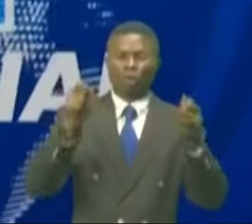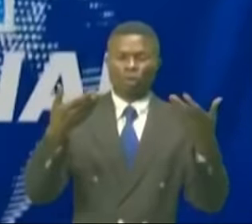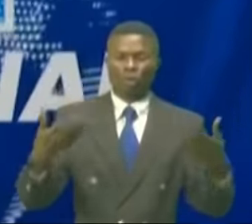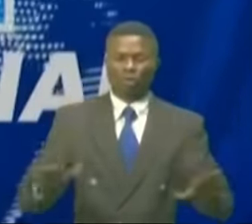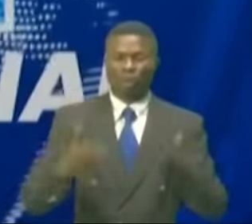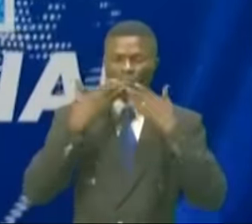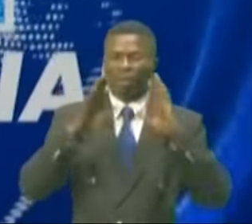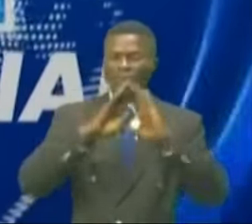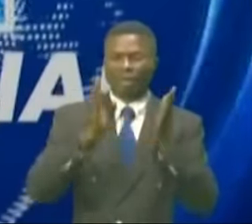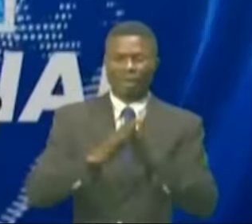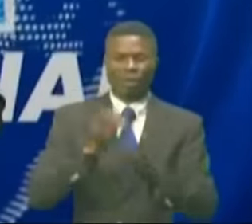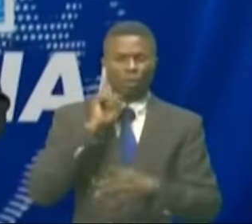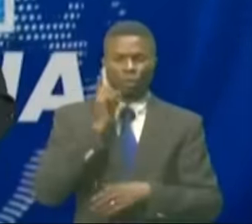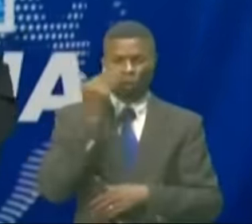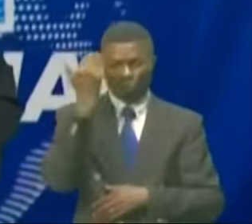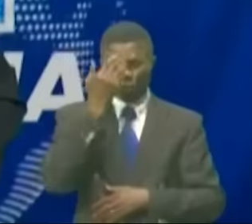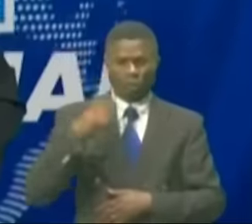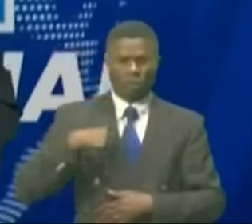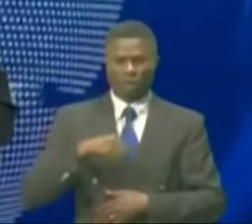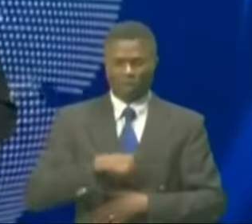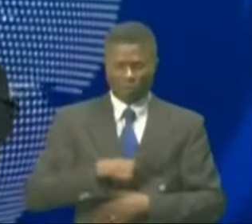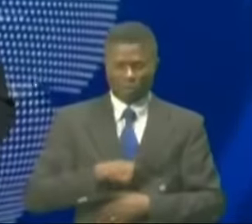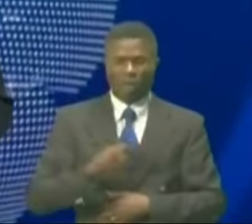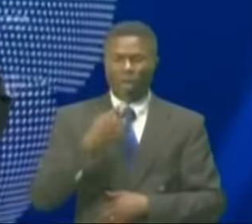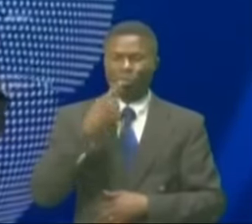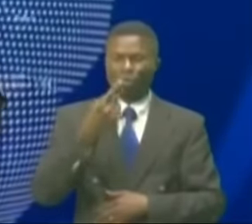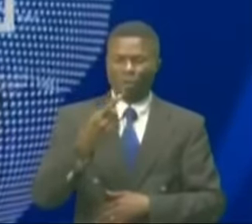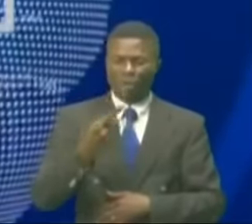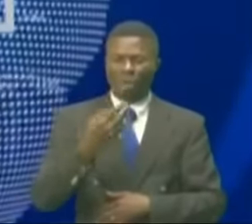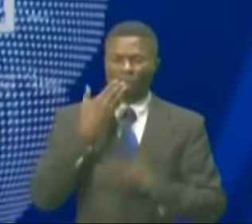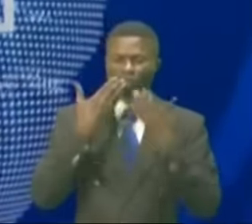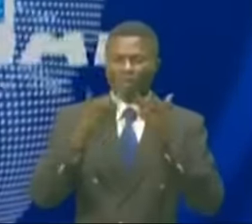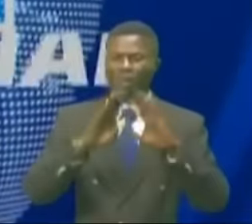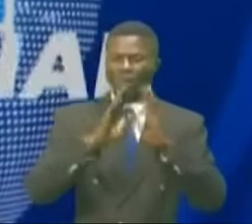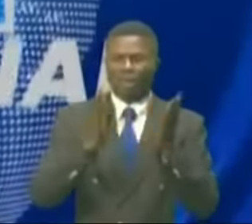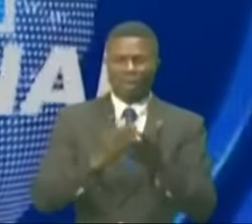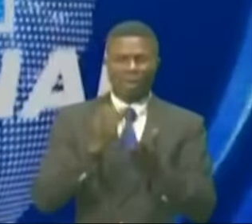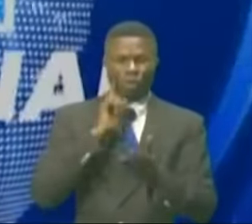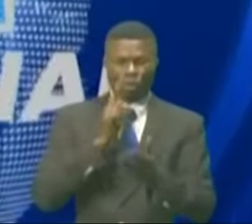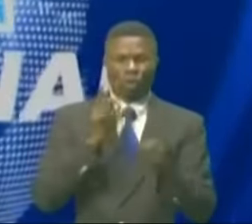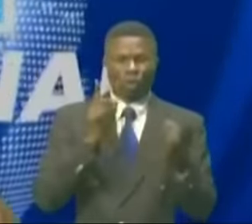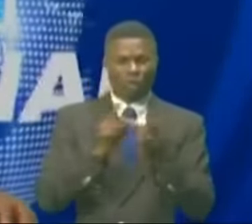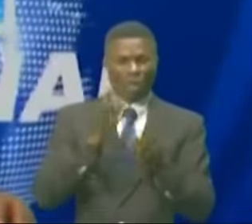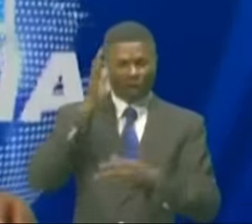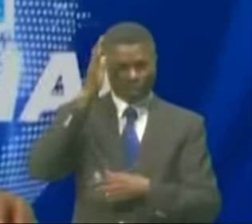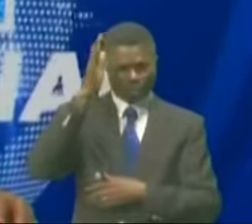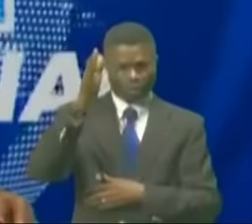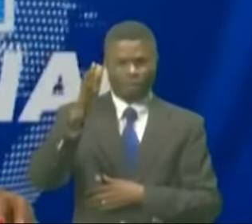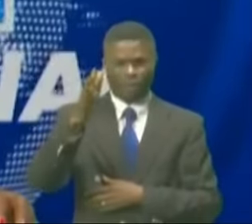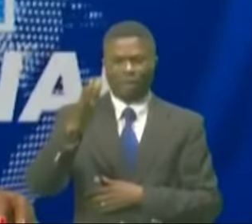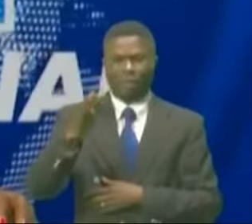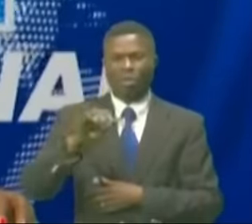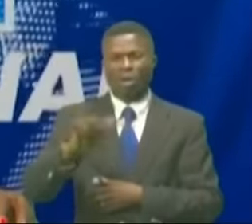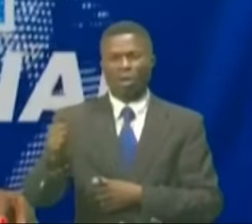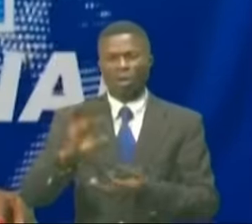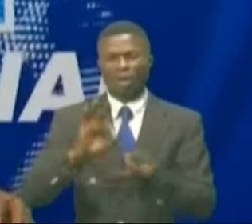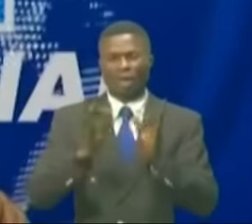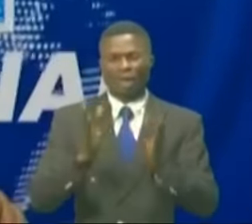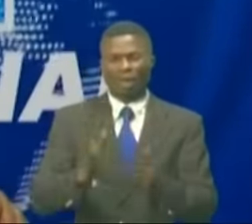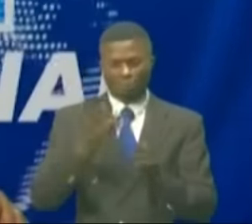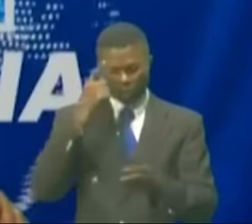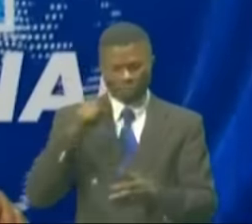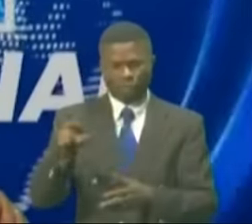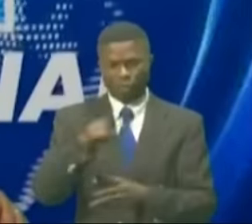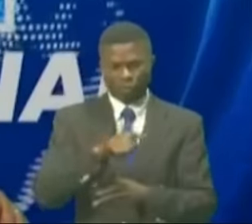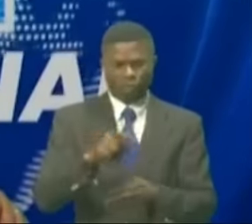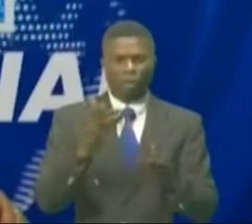journal. Merci de l'avoir suivi. Fanny Malonga était à la rédaction. À 23h, retrouvez Bobo Samba pour le